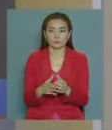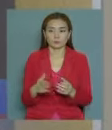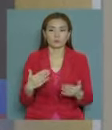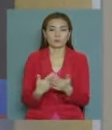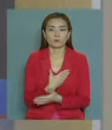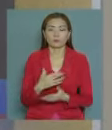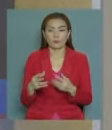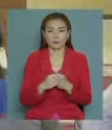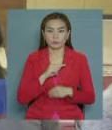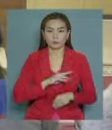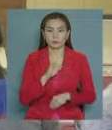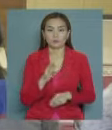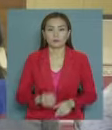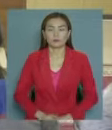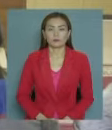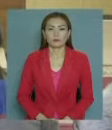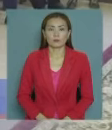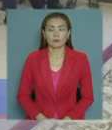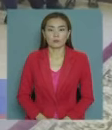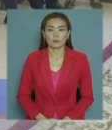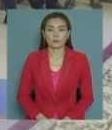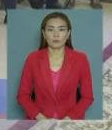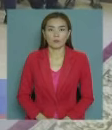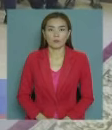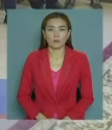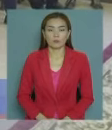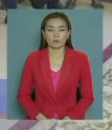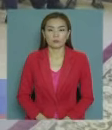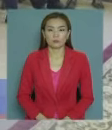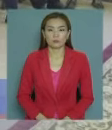вновь соберутся вместе. Серик Жексимбайло, Артур Ботпанов, Альшер Тулеген, телеканал «Атырау».